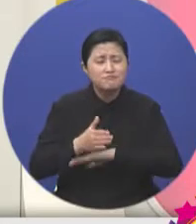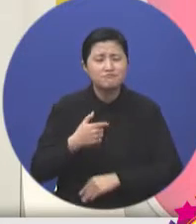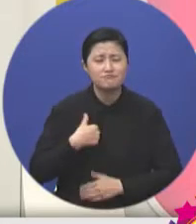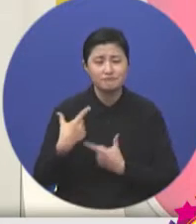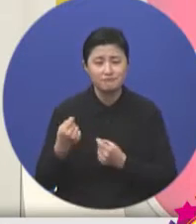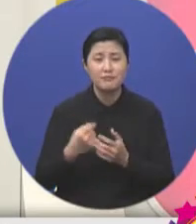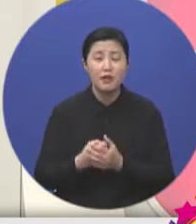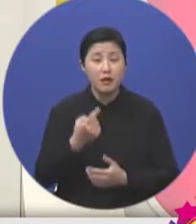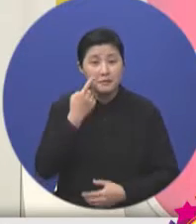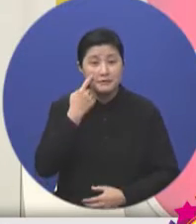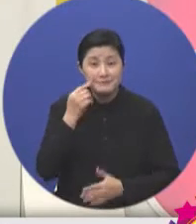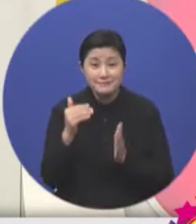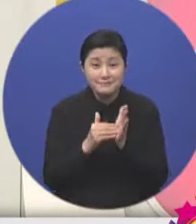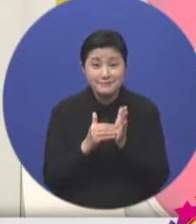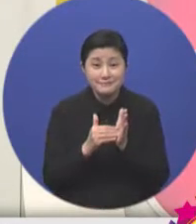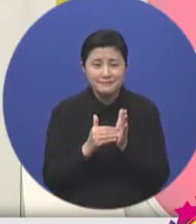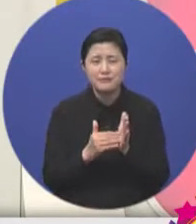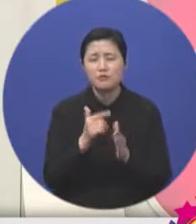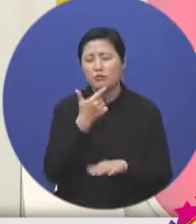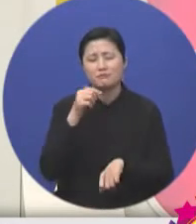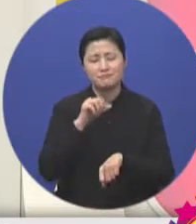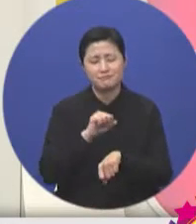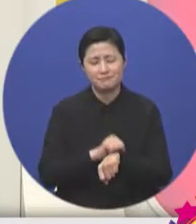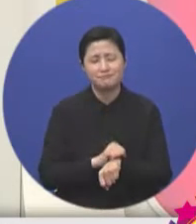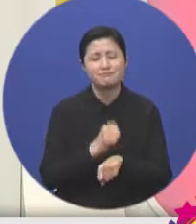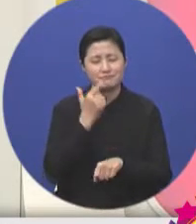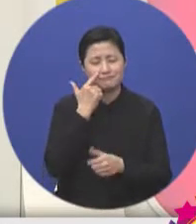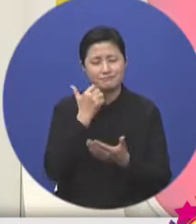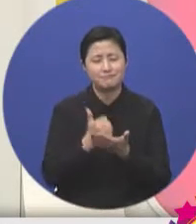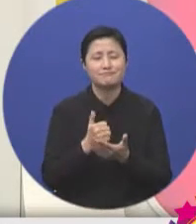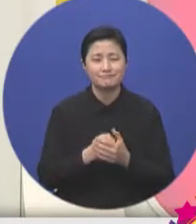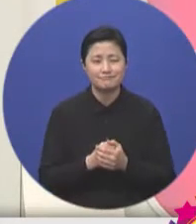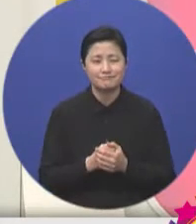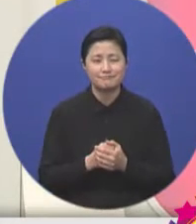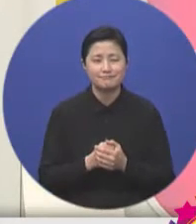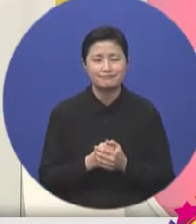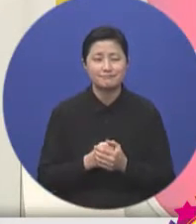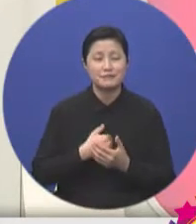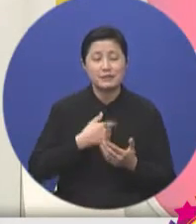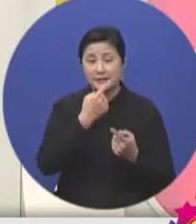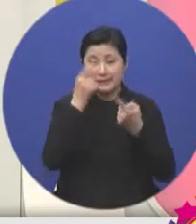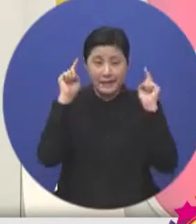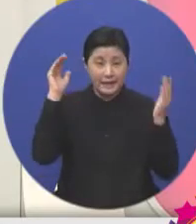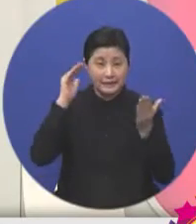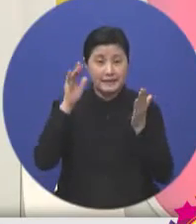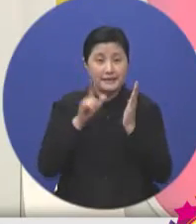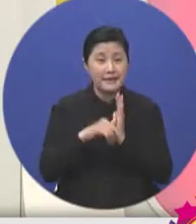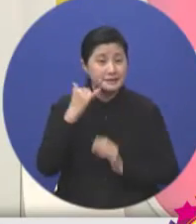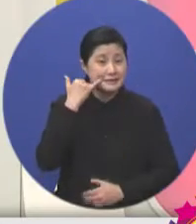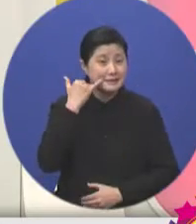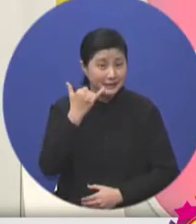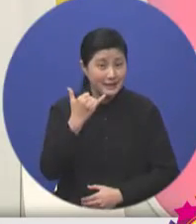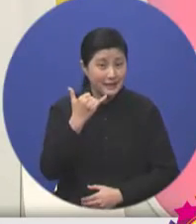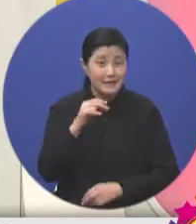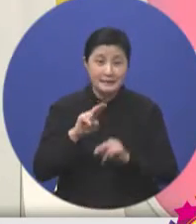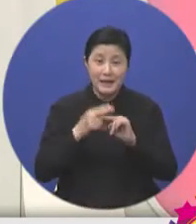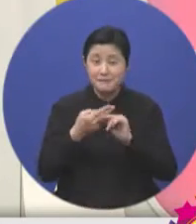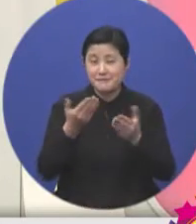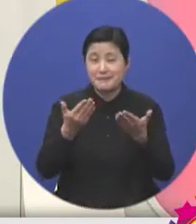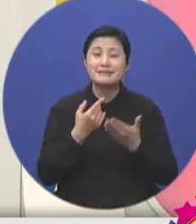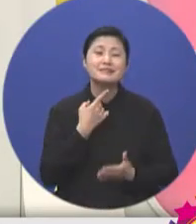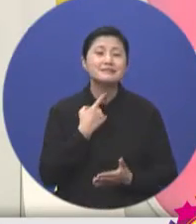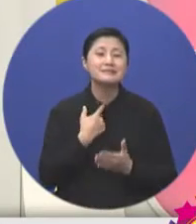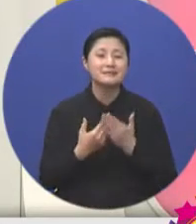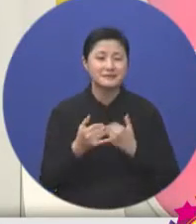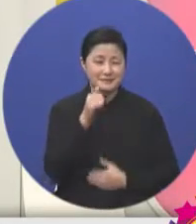그죠? 해보셨어요? 네. 근데 너무 잘하시는 거예요 지금. 좀. 저도 그 대학생 때 그때 전화해가지고 상품도 막 타고